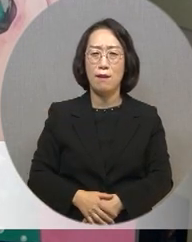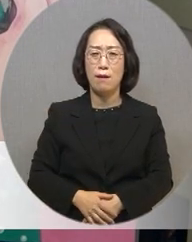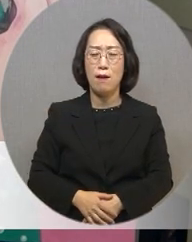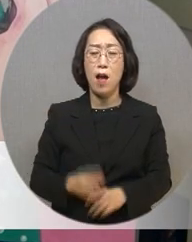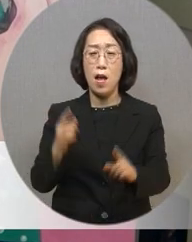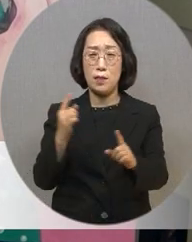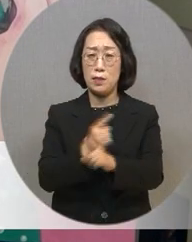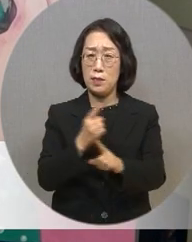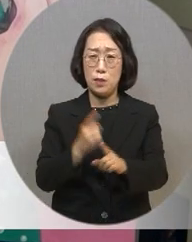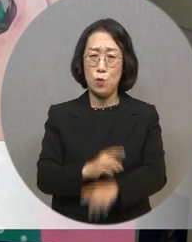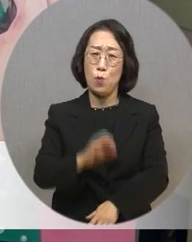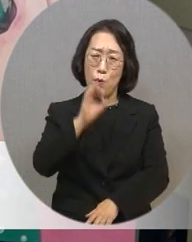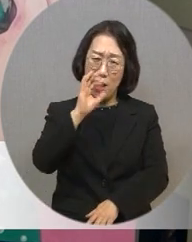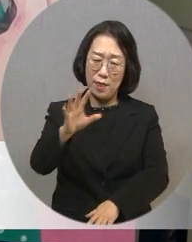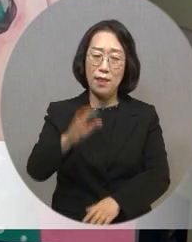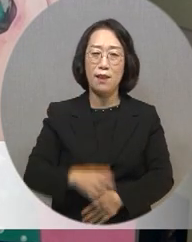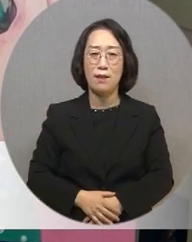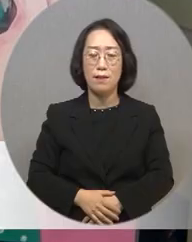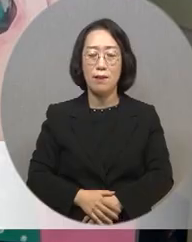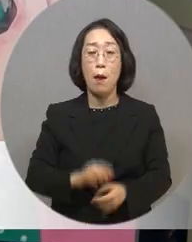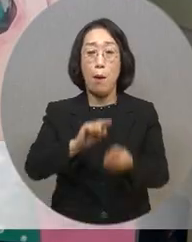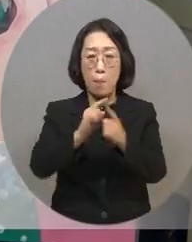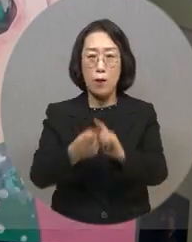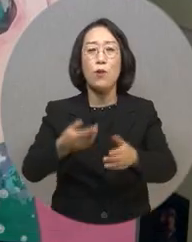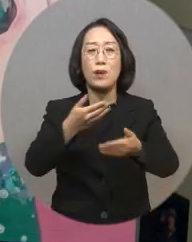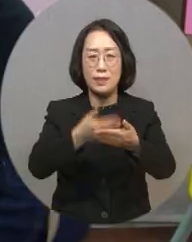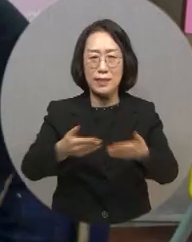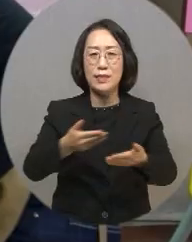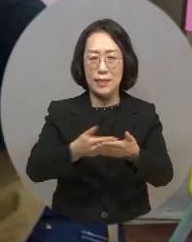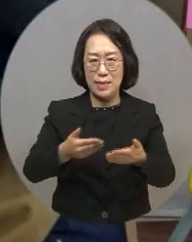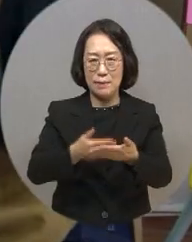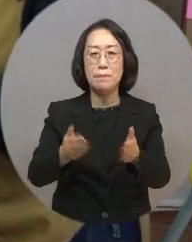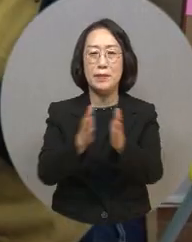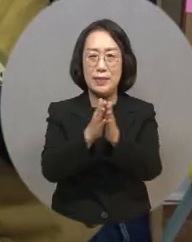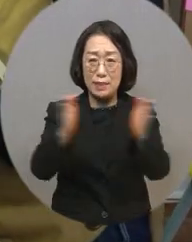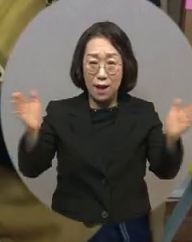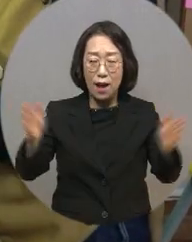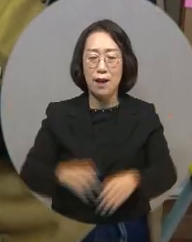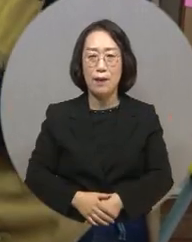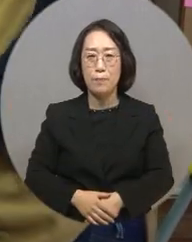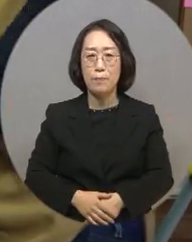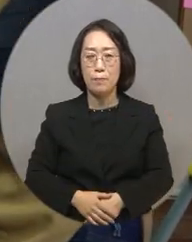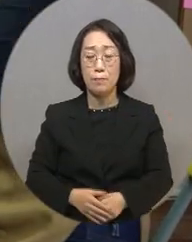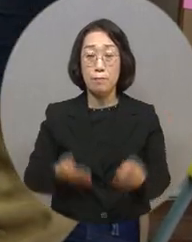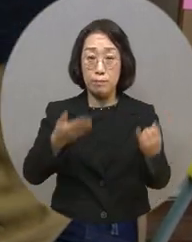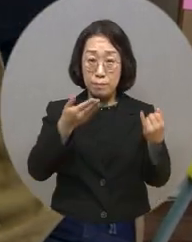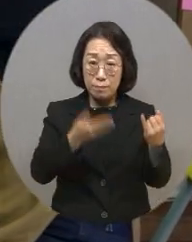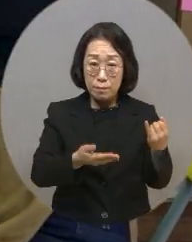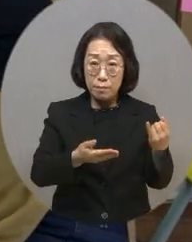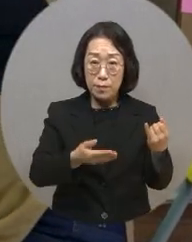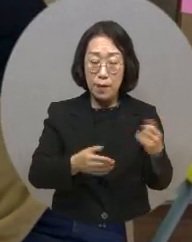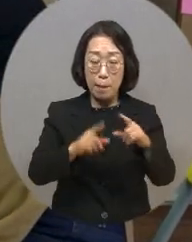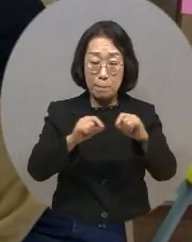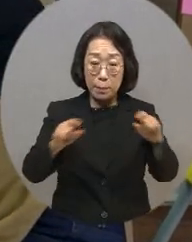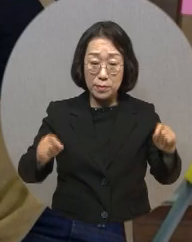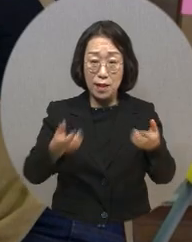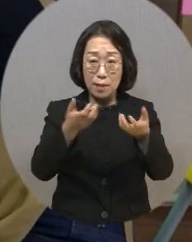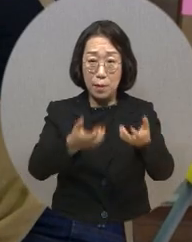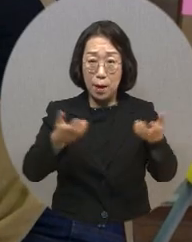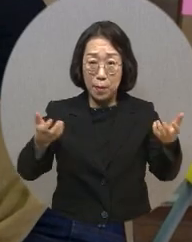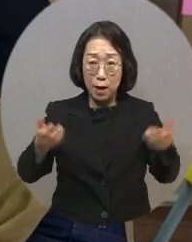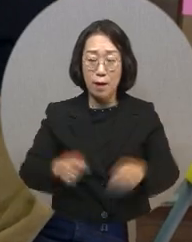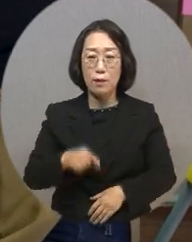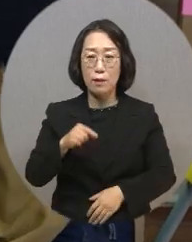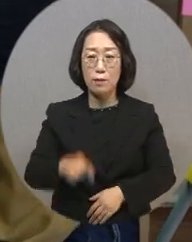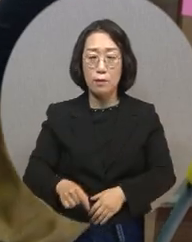그게 치료가 안 돼. 그래서 이제 그림으로 막 표현을 했던 거예요. 류미숙 작가에게 이 밥상은